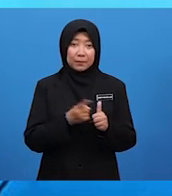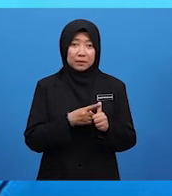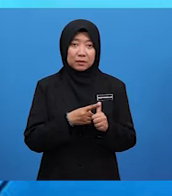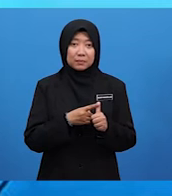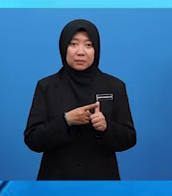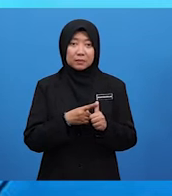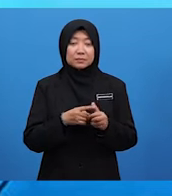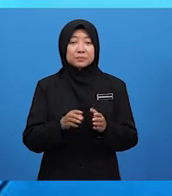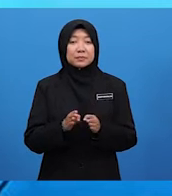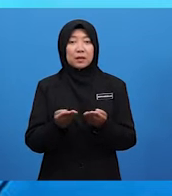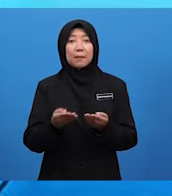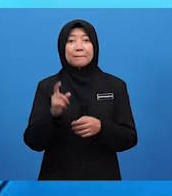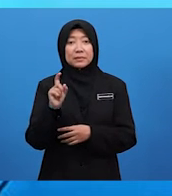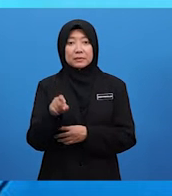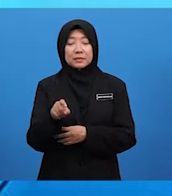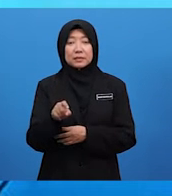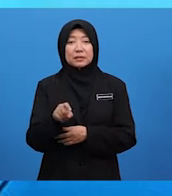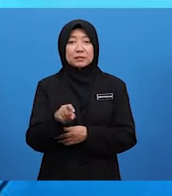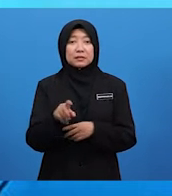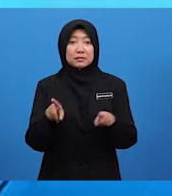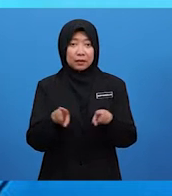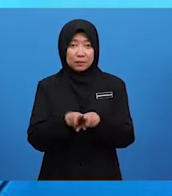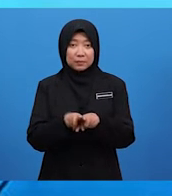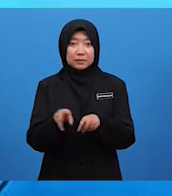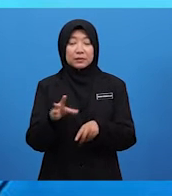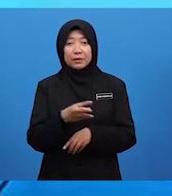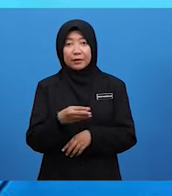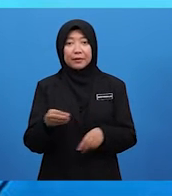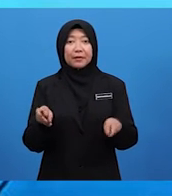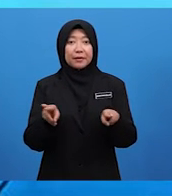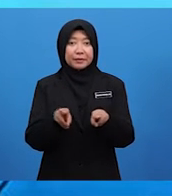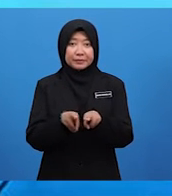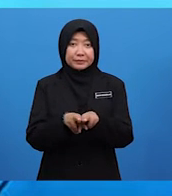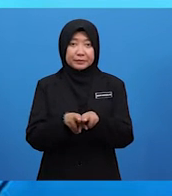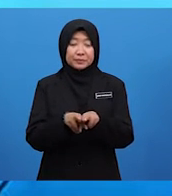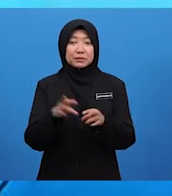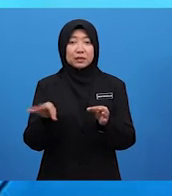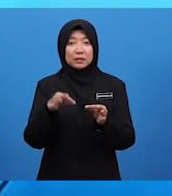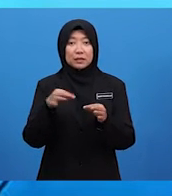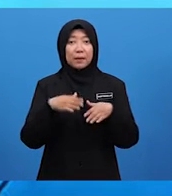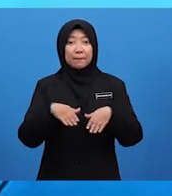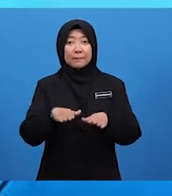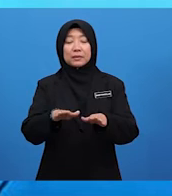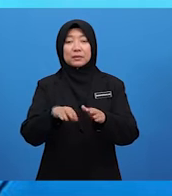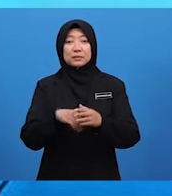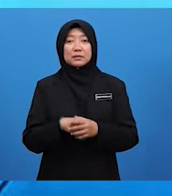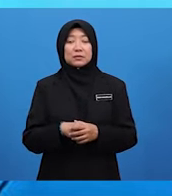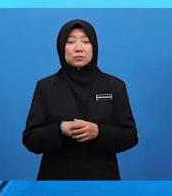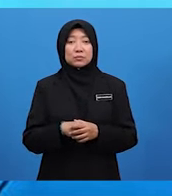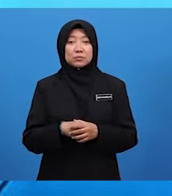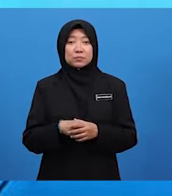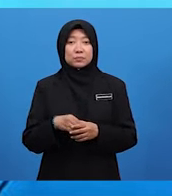bibir belah mestilah sama lebar dan rata. Kedua, jahitan mesin lurus dan